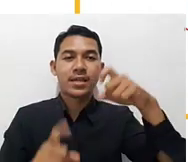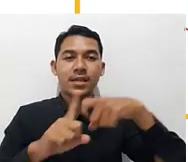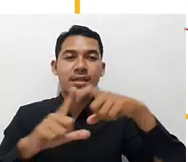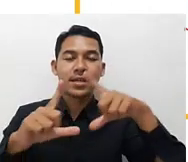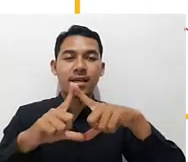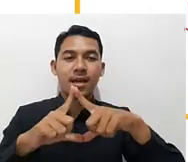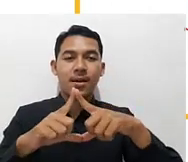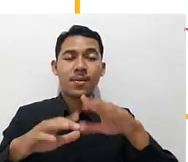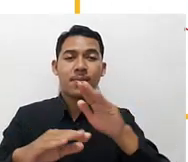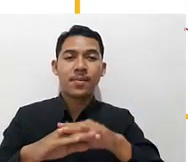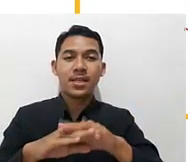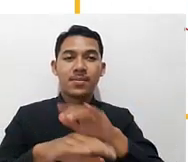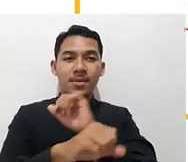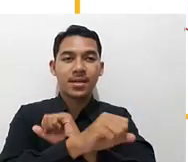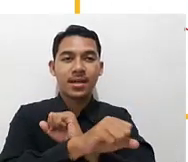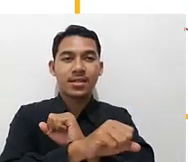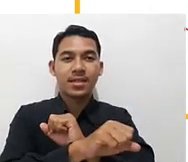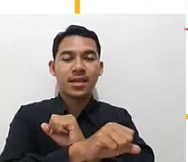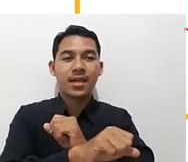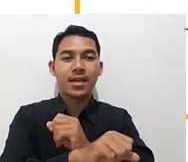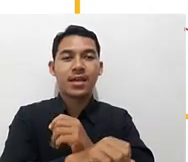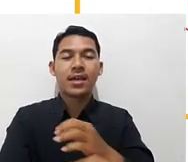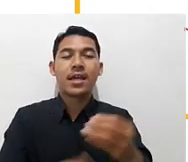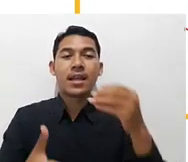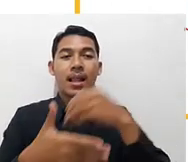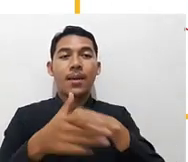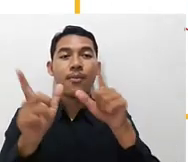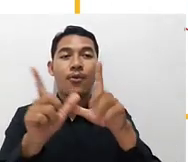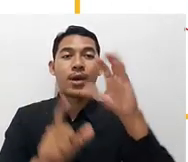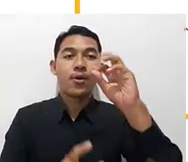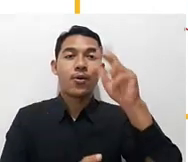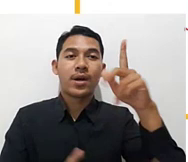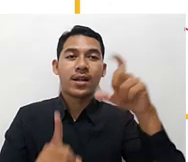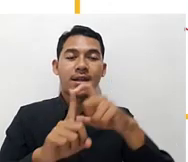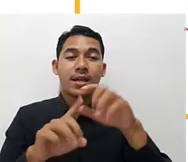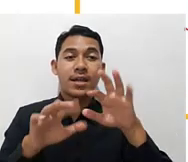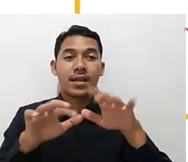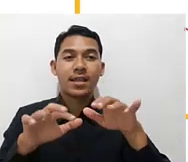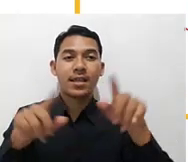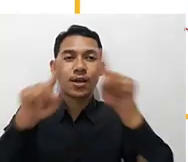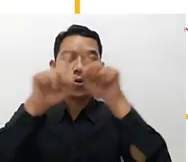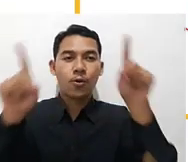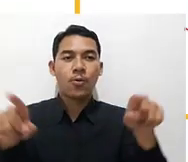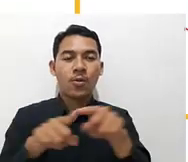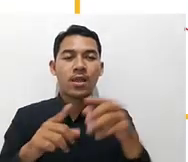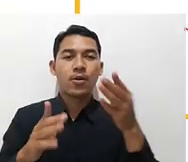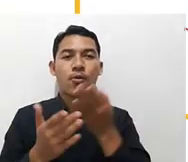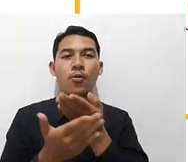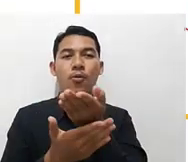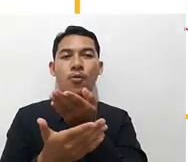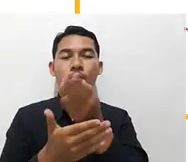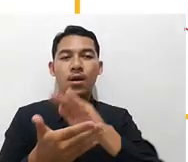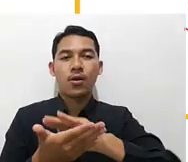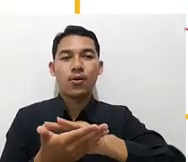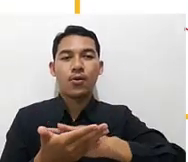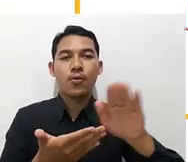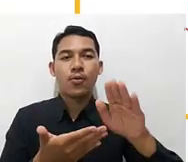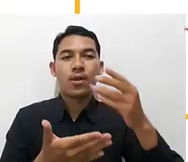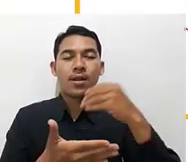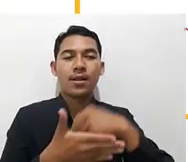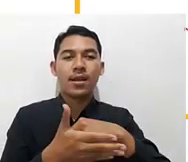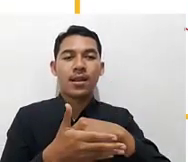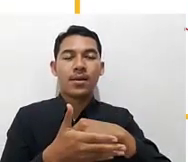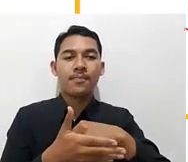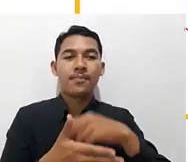kerjanya. Ditulis aja, diketik aja ya di Word, terus nanti dikumpulin dalam bentuk submission file ya untuk pengumpulan